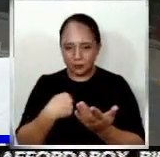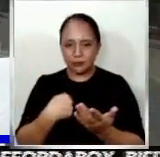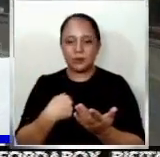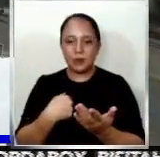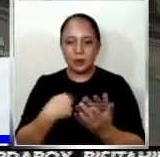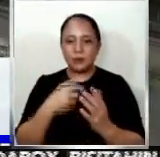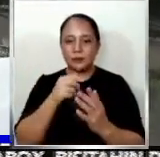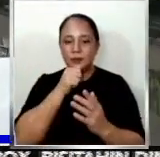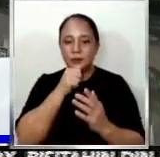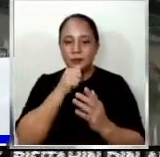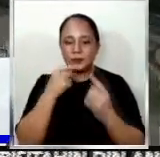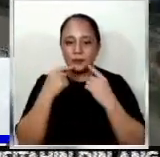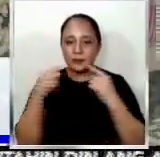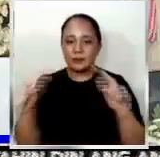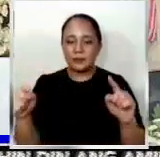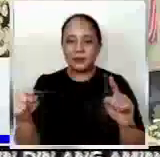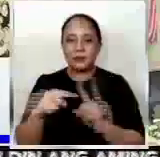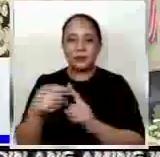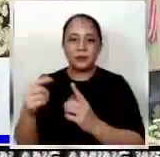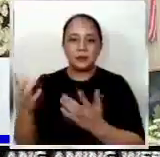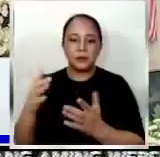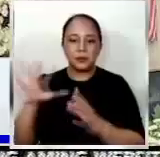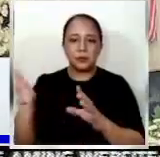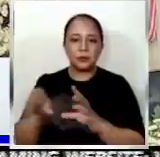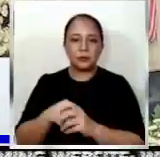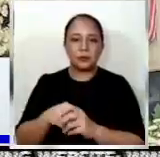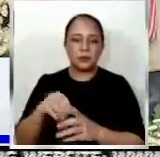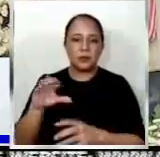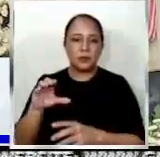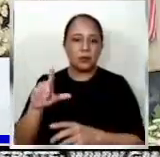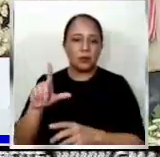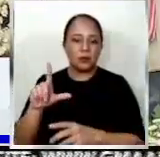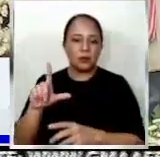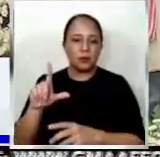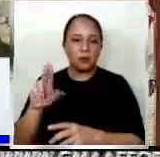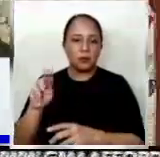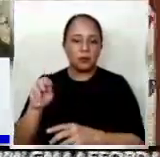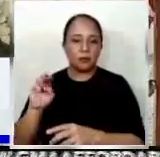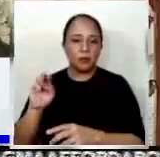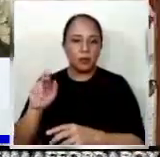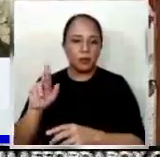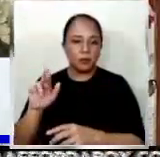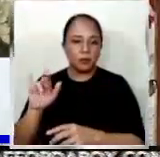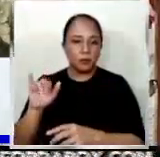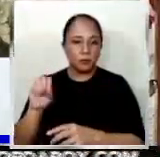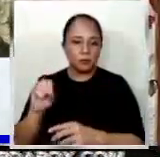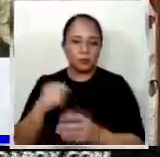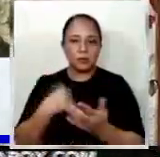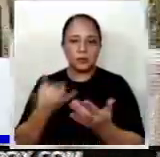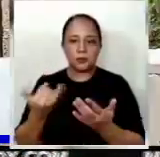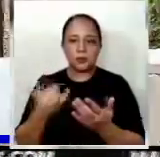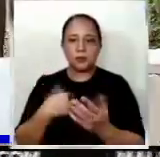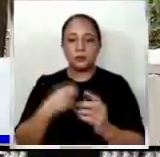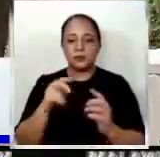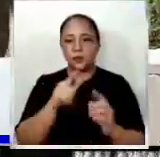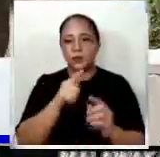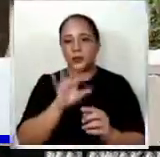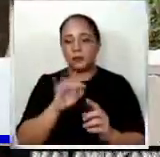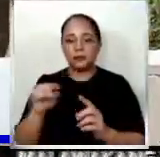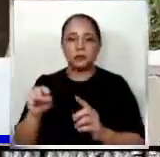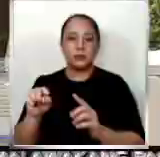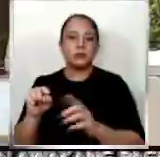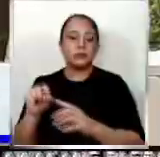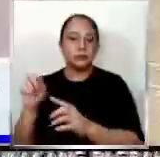lungsod, kabilang na mga kolumbaryo. Mula gabi ng October 29 hanggang November 3, sarado na ang mga sementeryo. Dahil